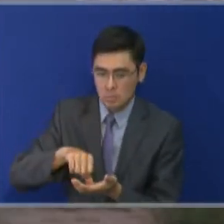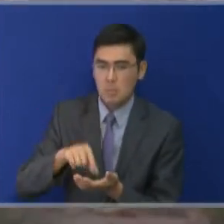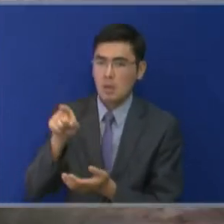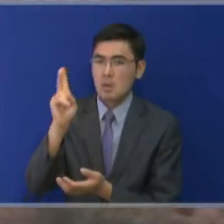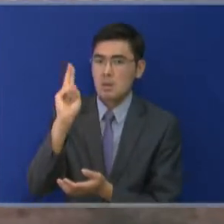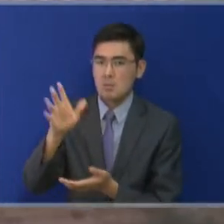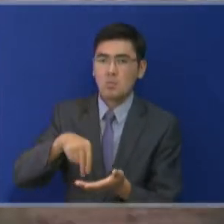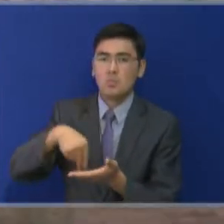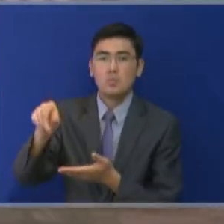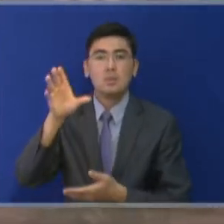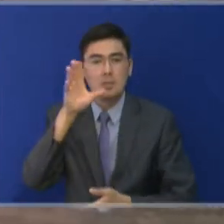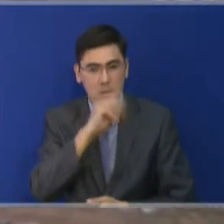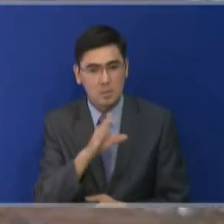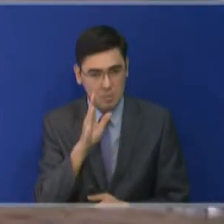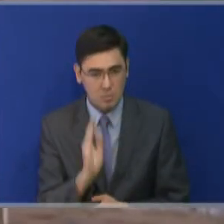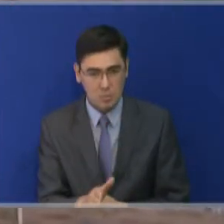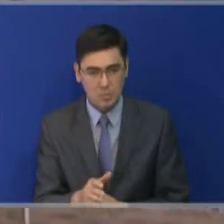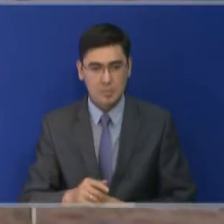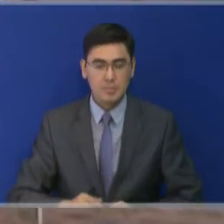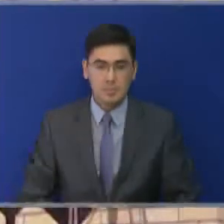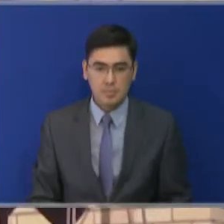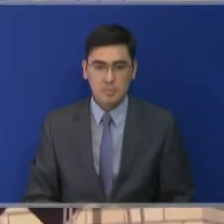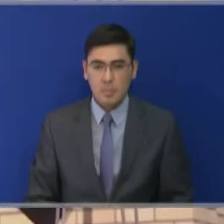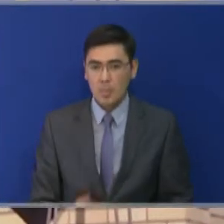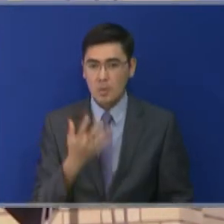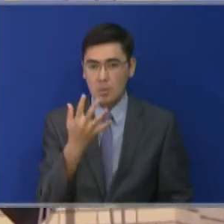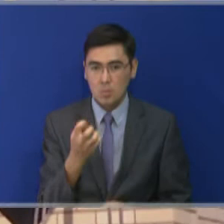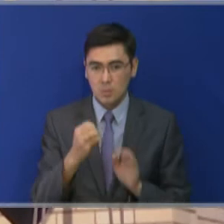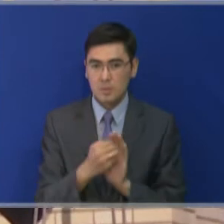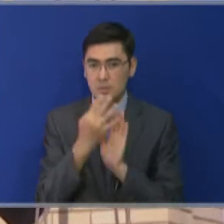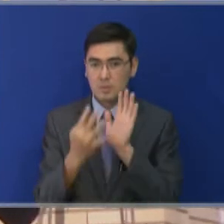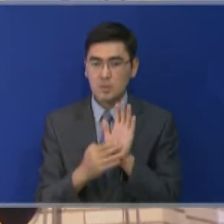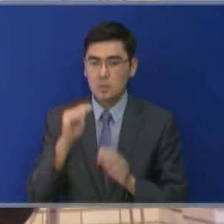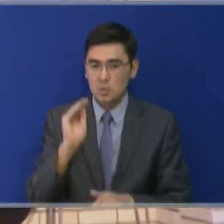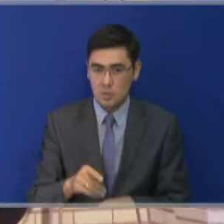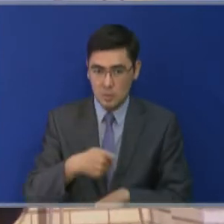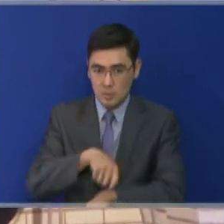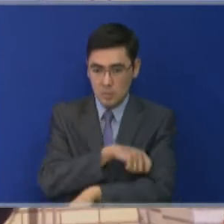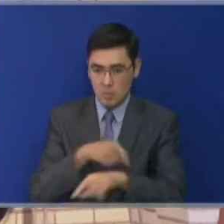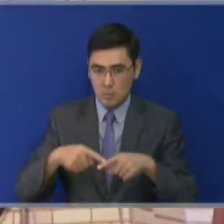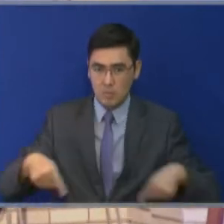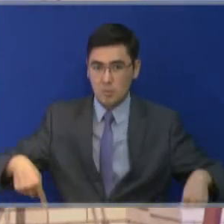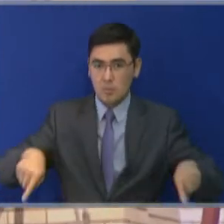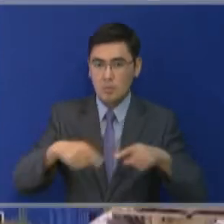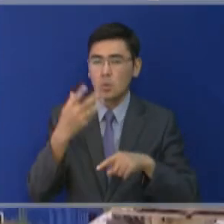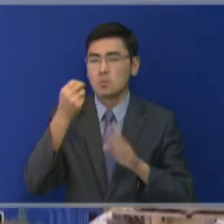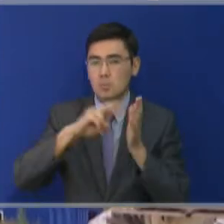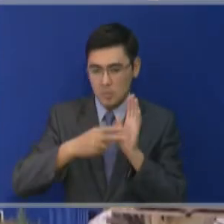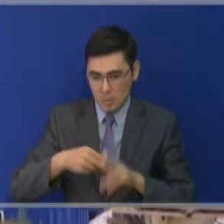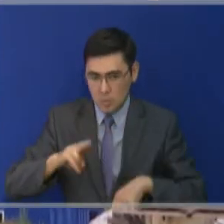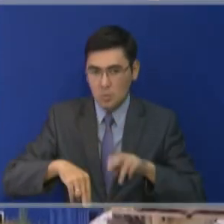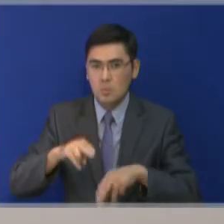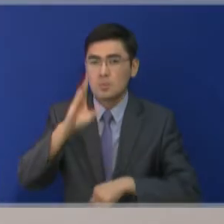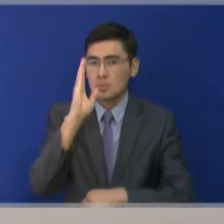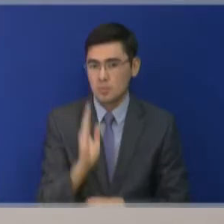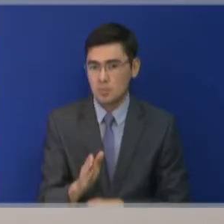Жыл қорытындылары бойынша қаржыландырудың барлық көздері есебінен 519 мың шаршы метрден астам тұрғын үйді пайдалануға беру жоспарлануда.